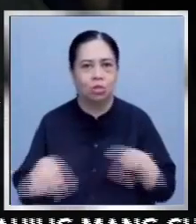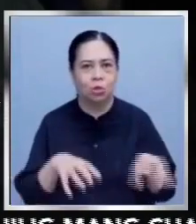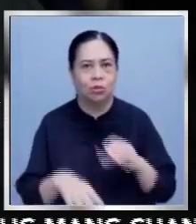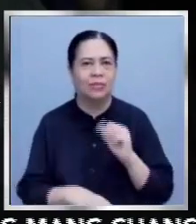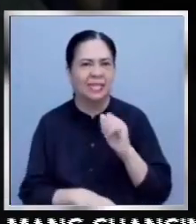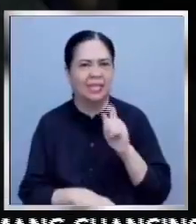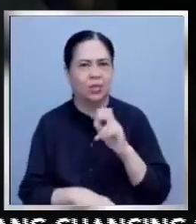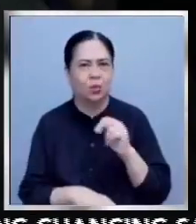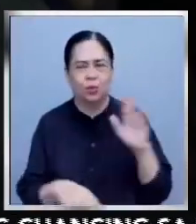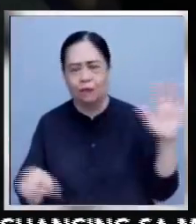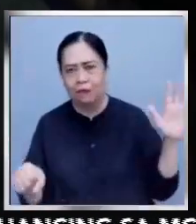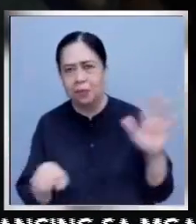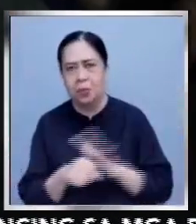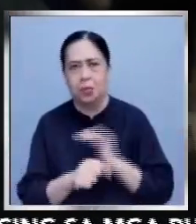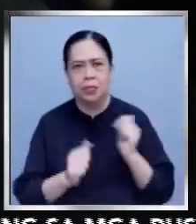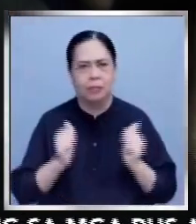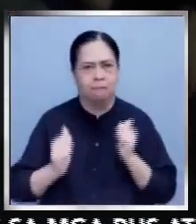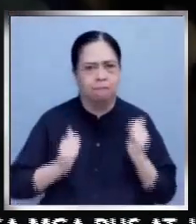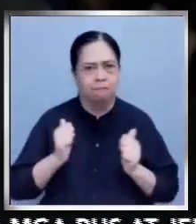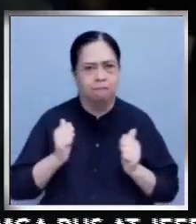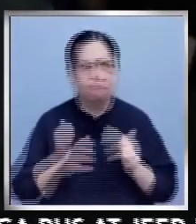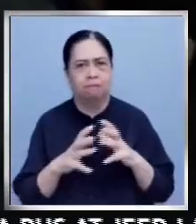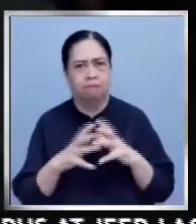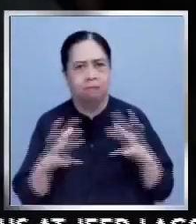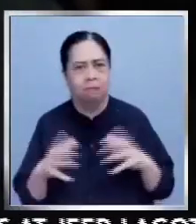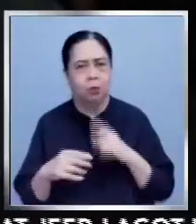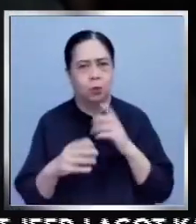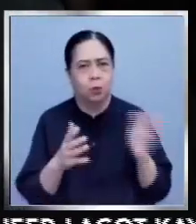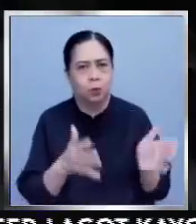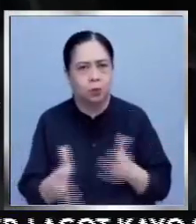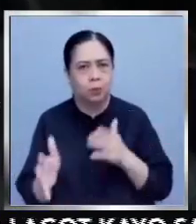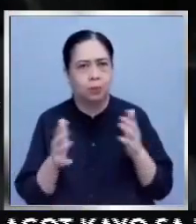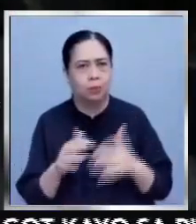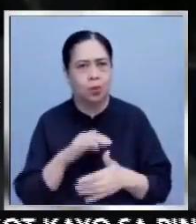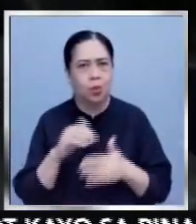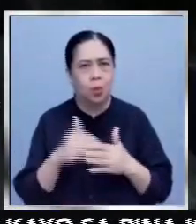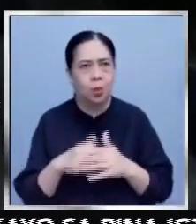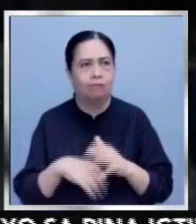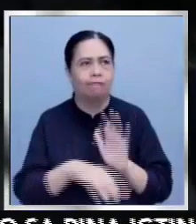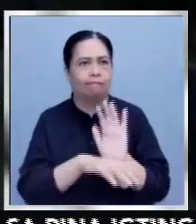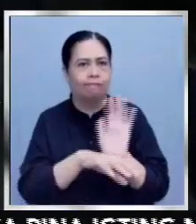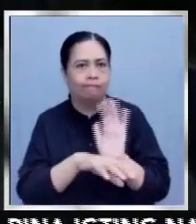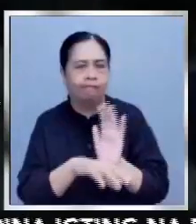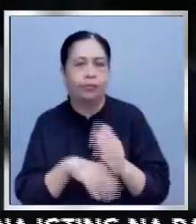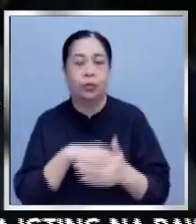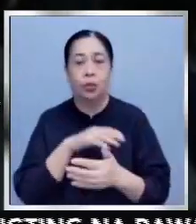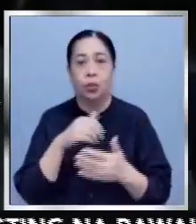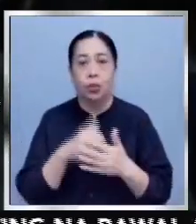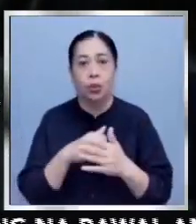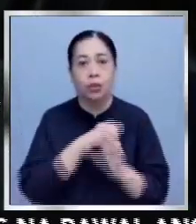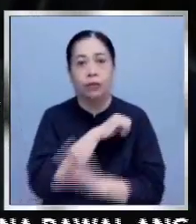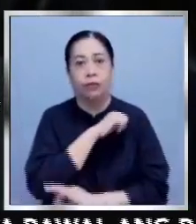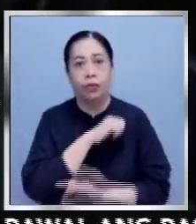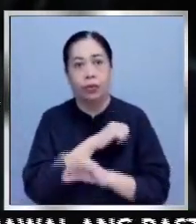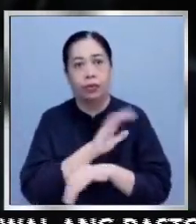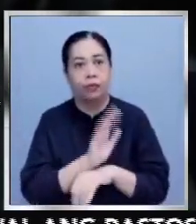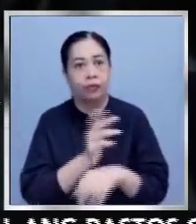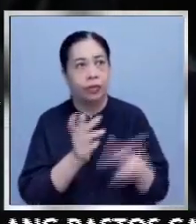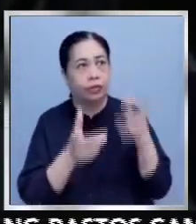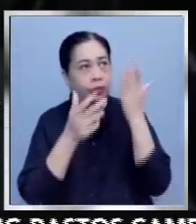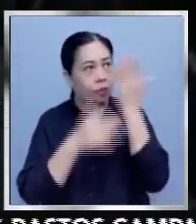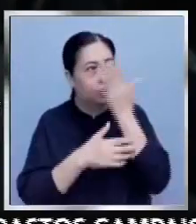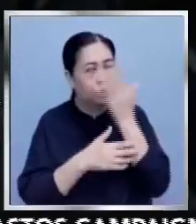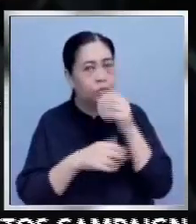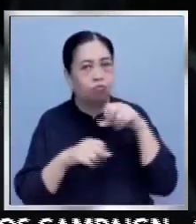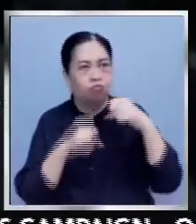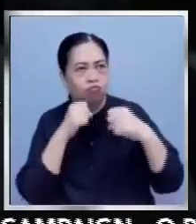talaga. Sobrang pinagandaan namin lahat ng mga eksena. Sa lahat ng mga foreign films na napapanood natin ng mga